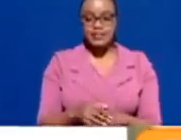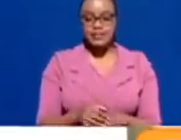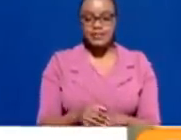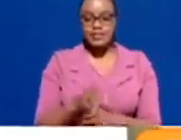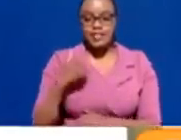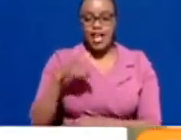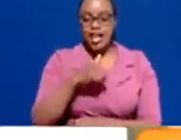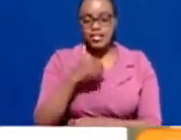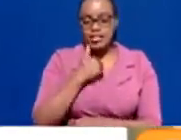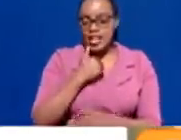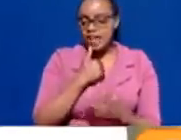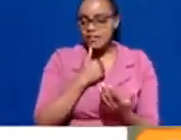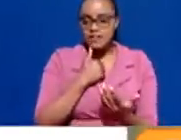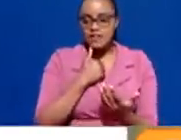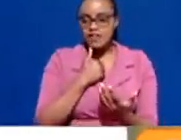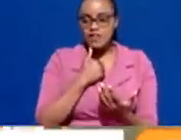We have not